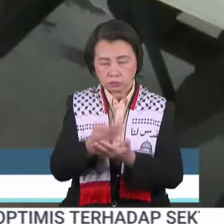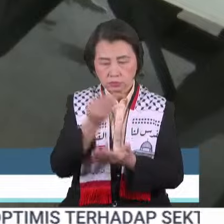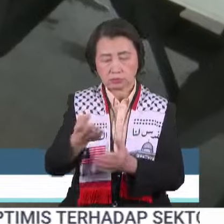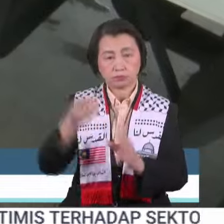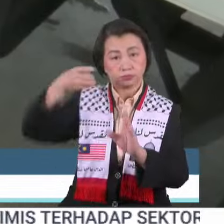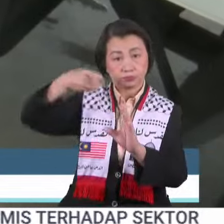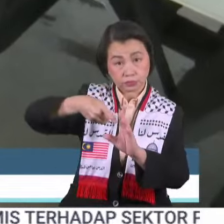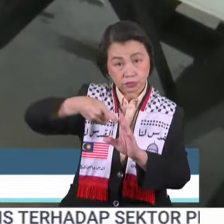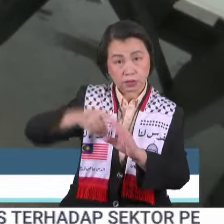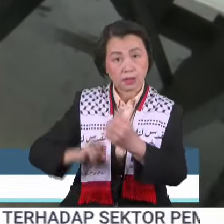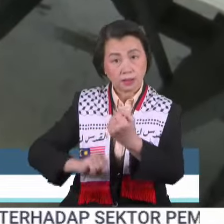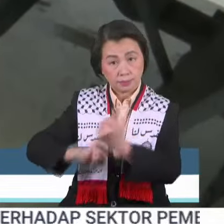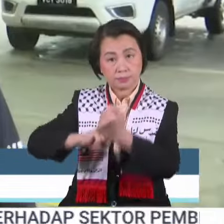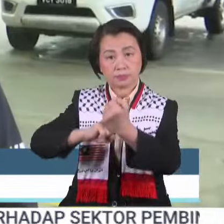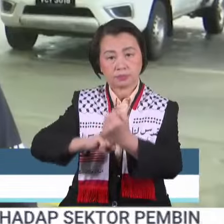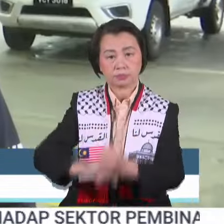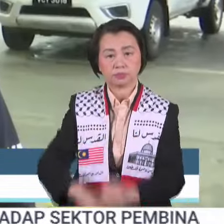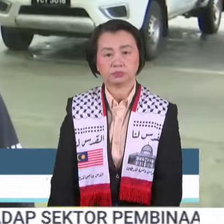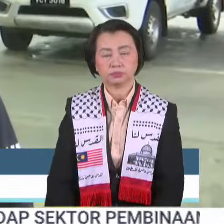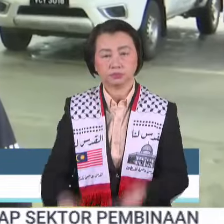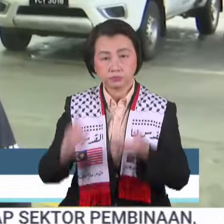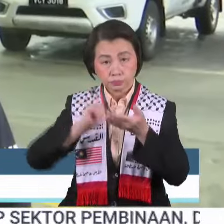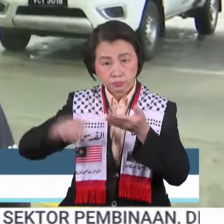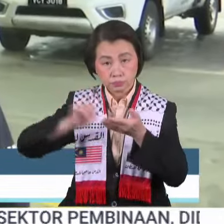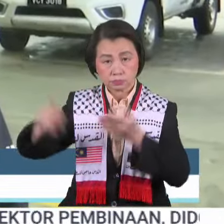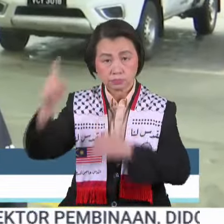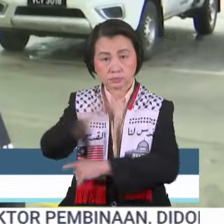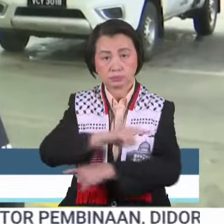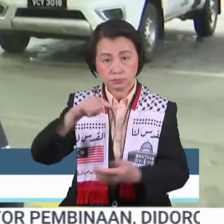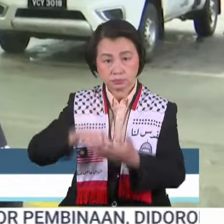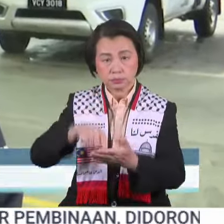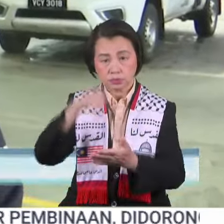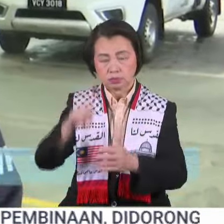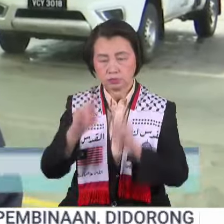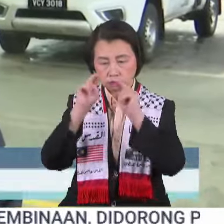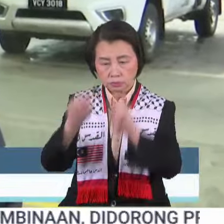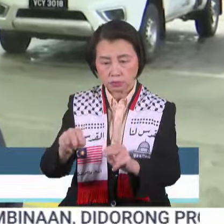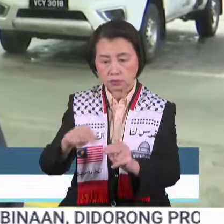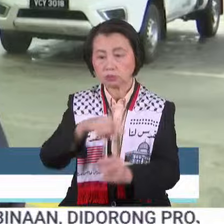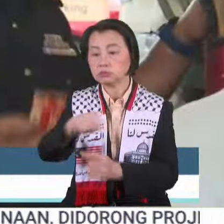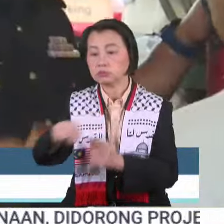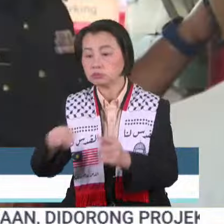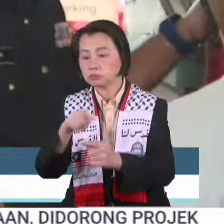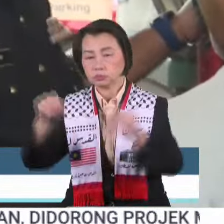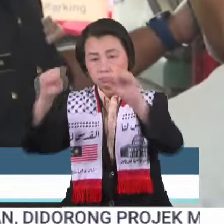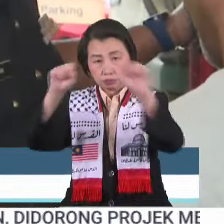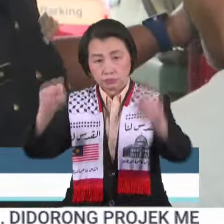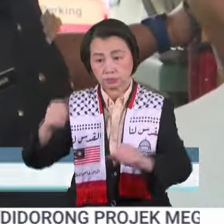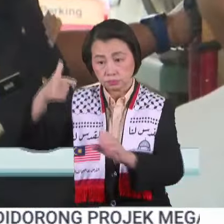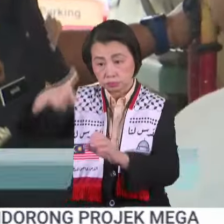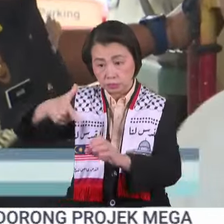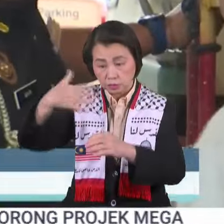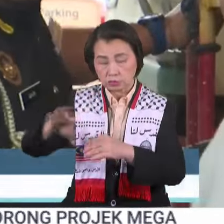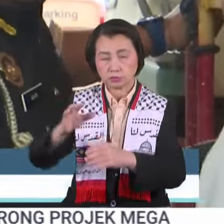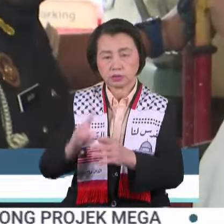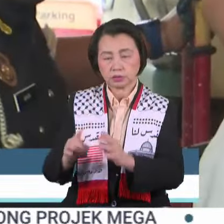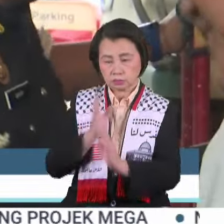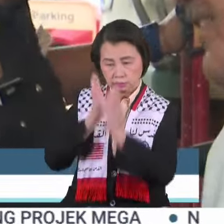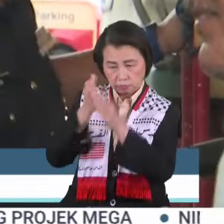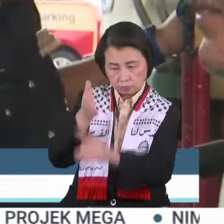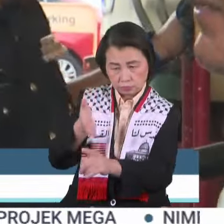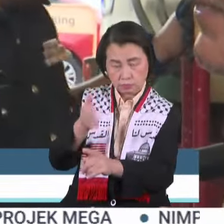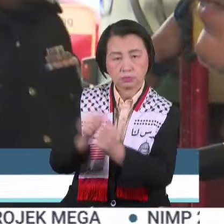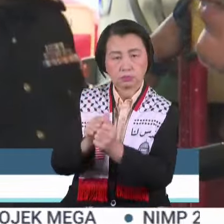diesel bersubsidi. Pemeriksaan pada hari ini adalah bagi melihat situasi stesen minyak selepas kita buat penyasaran